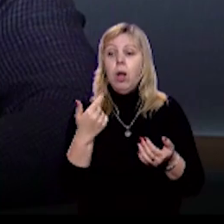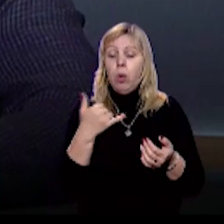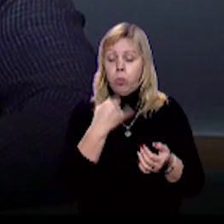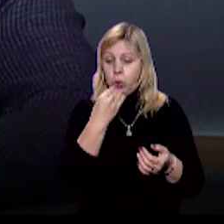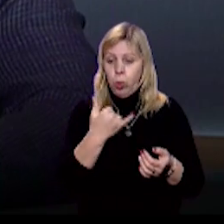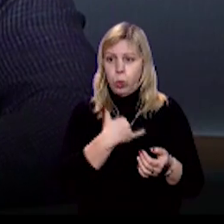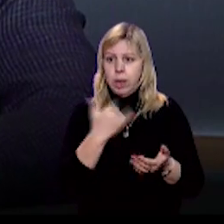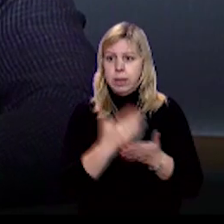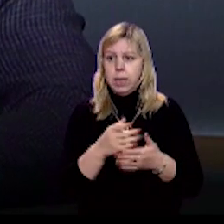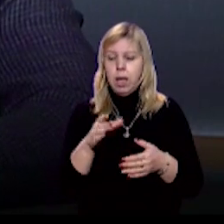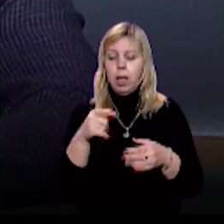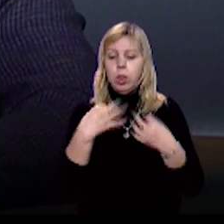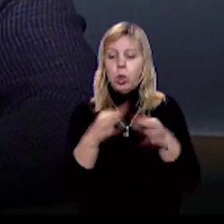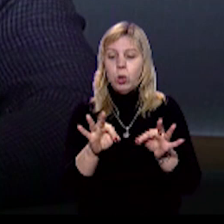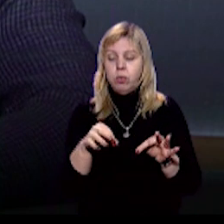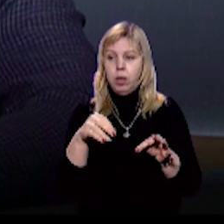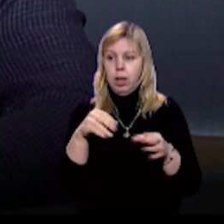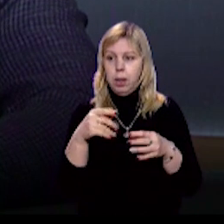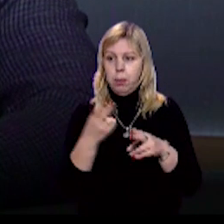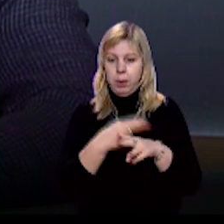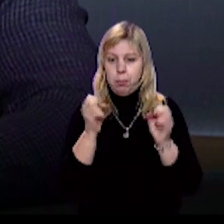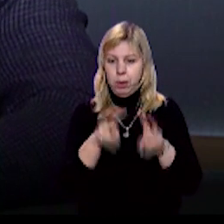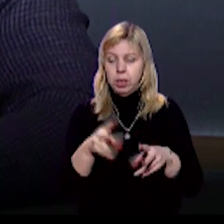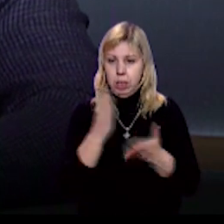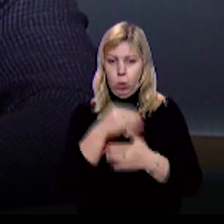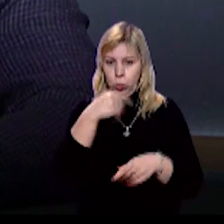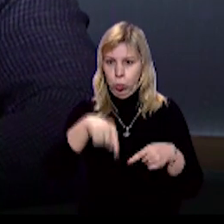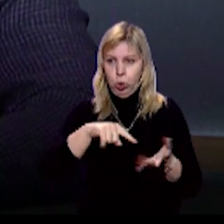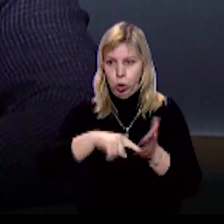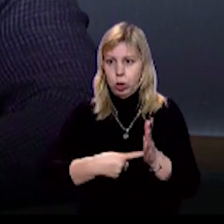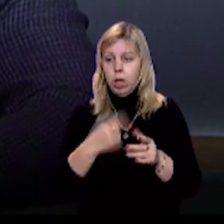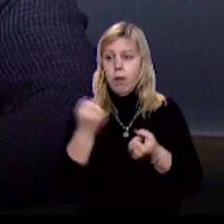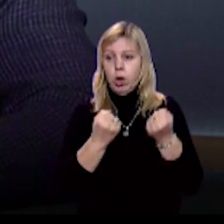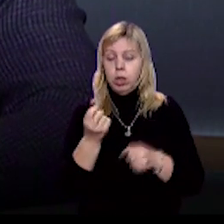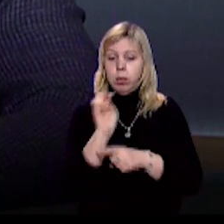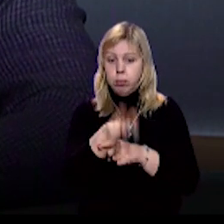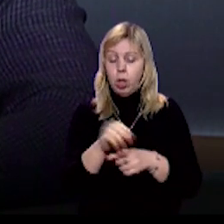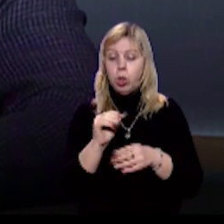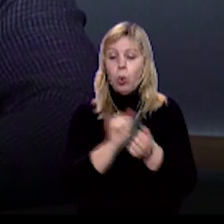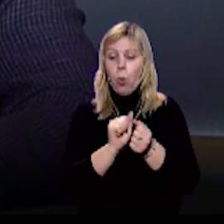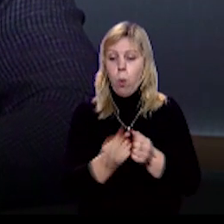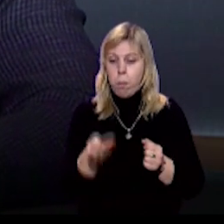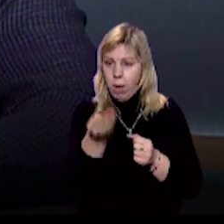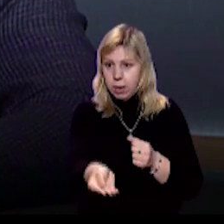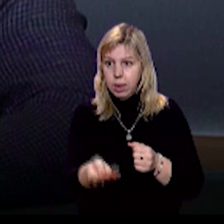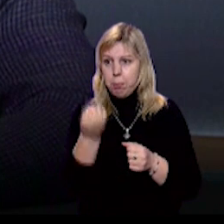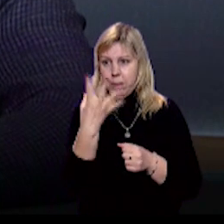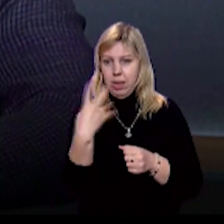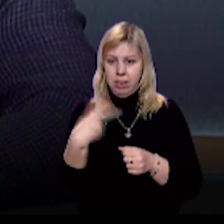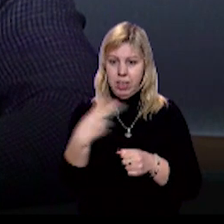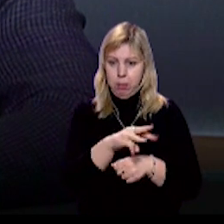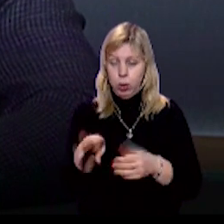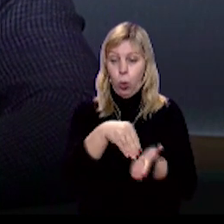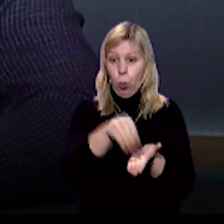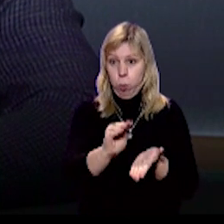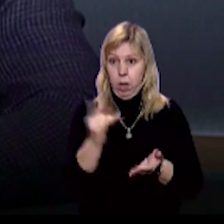нас є пункт видачі дозволів трансбезпеки в Ужгороді. В принципі, водій туди стає, показує документи, там, я не знаю, 15-20 хвилин,